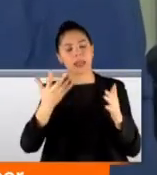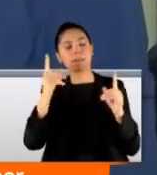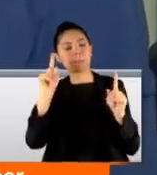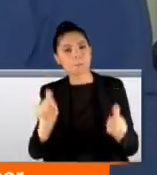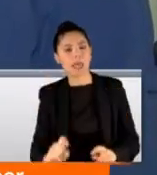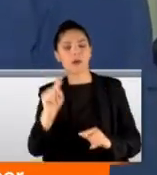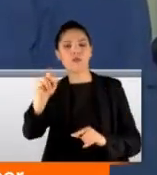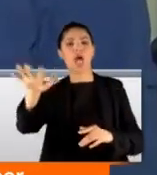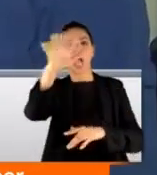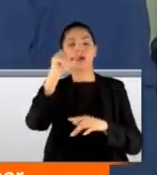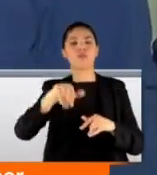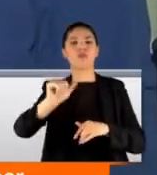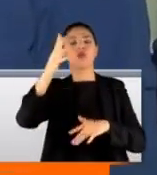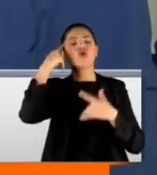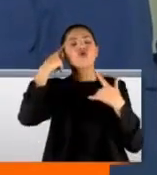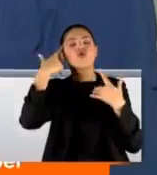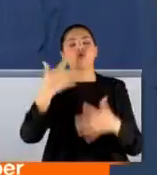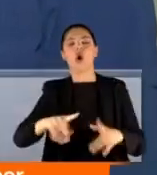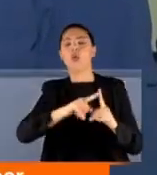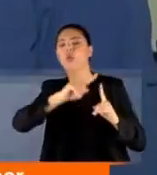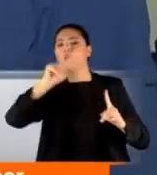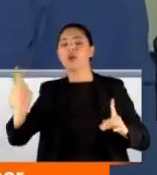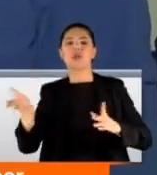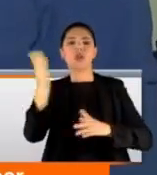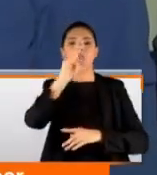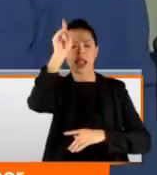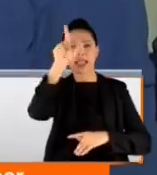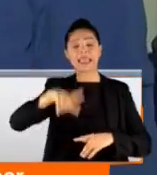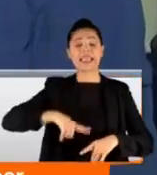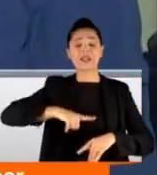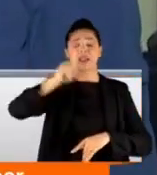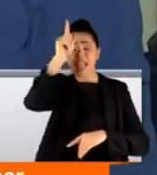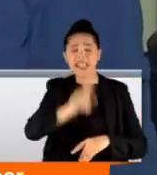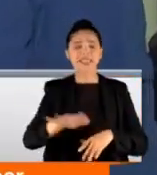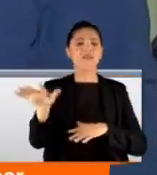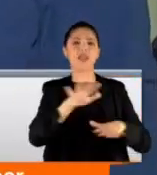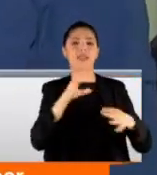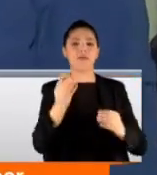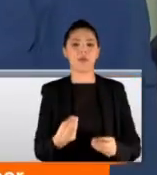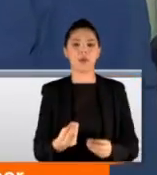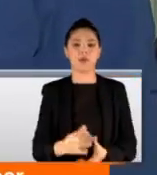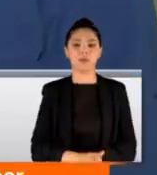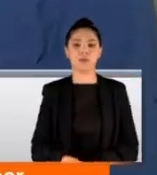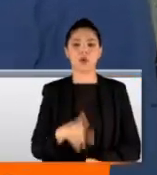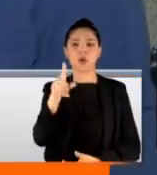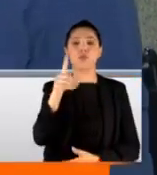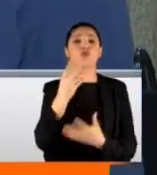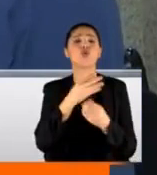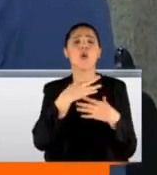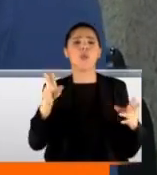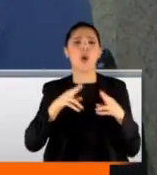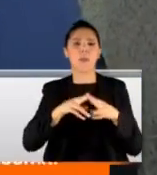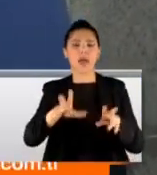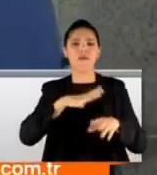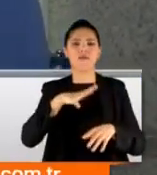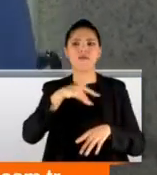bugün büyük bir şok yaşadı. Çünkü uzun bir aradan sonra İzmir'de bir deprem oldu. Şimdi bu büyük bir kırık, büyük bir deprem.